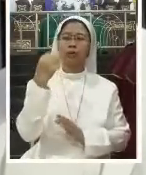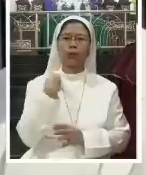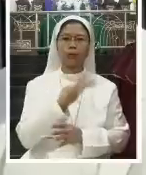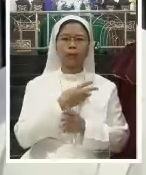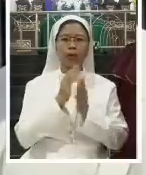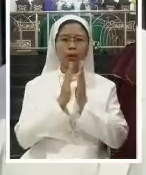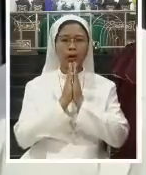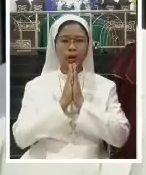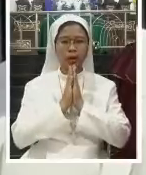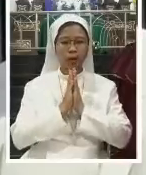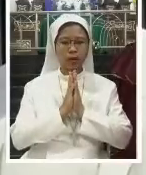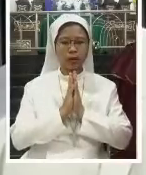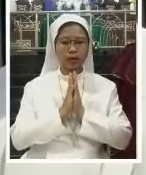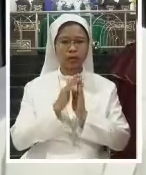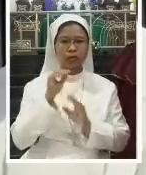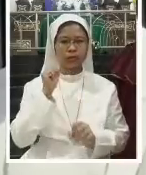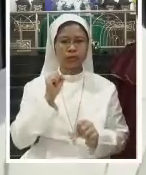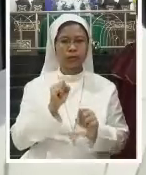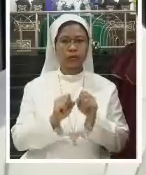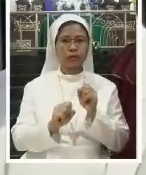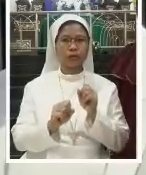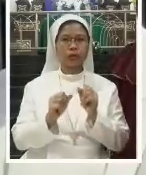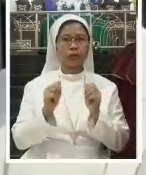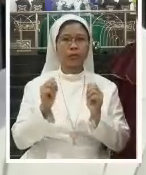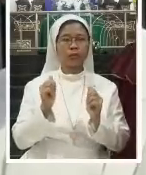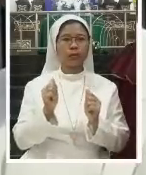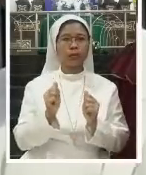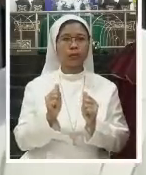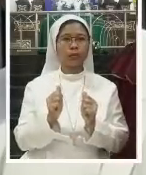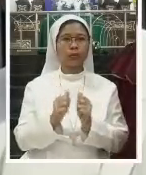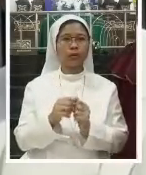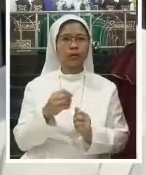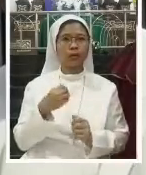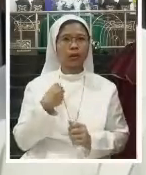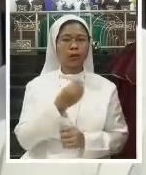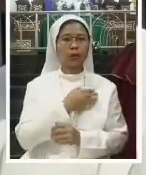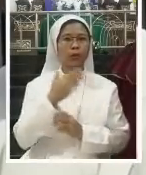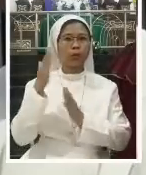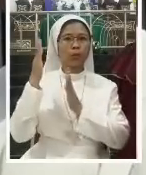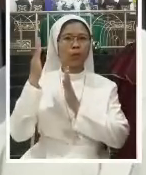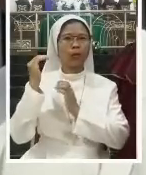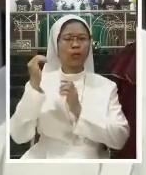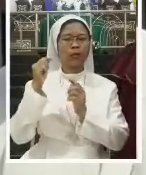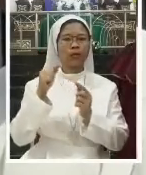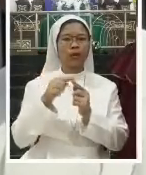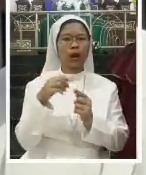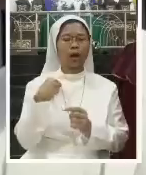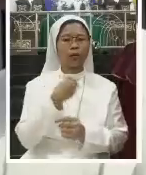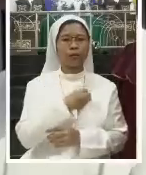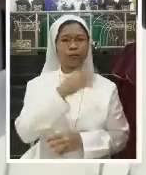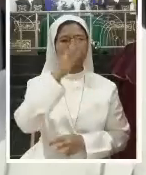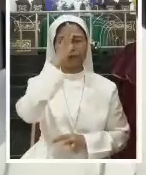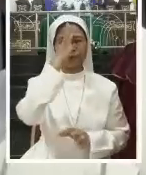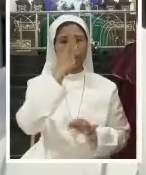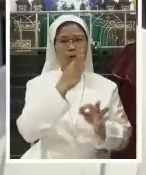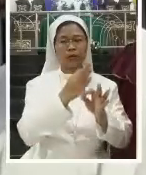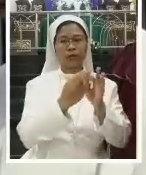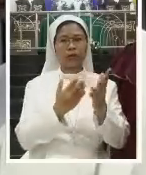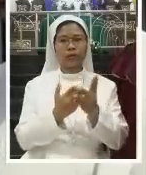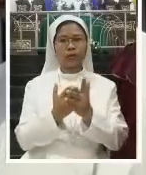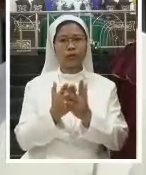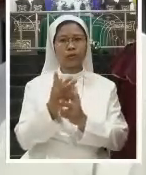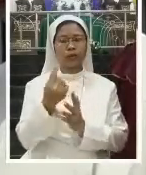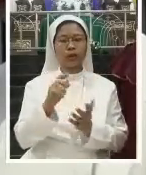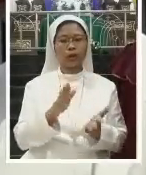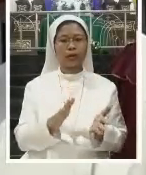namimibi, tanganing kaming ginibo mong maglaom sa tinutubod mi, huli kan